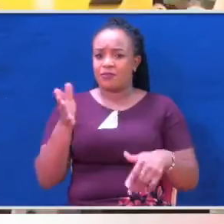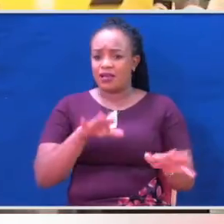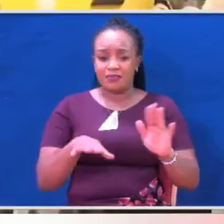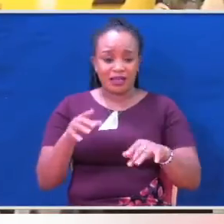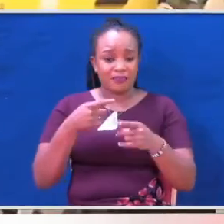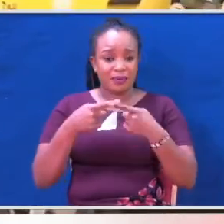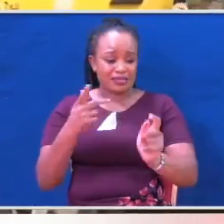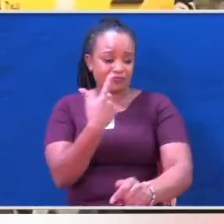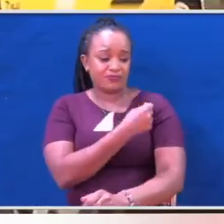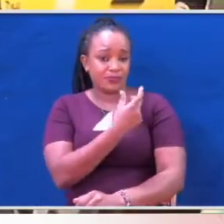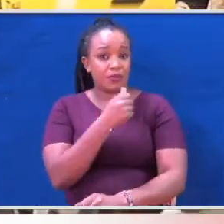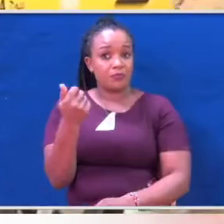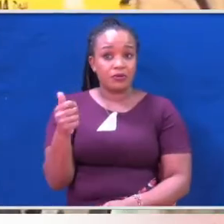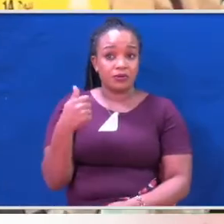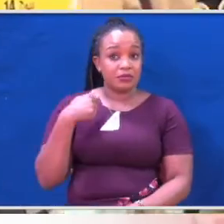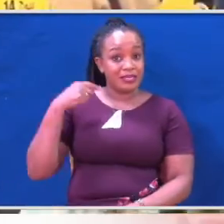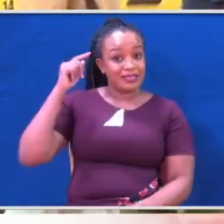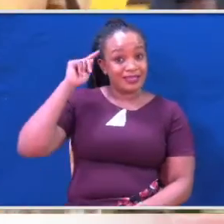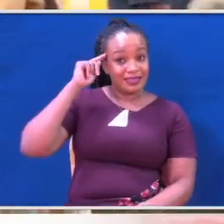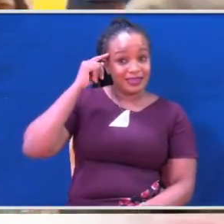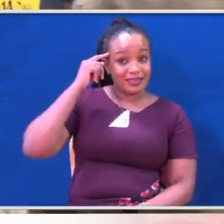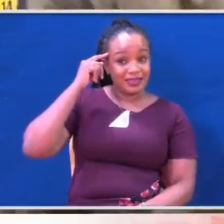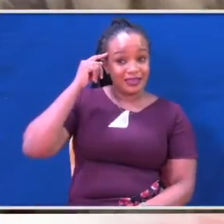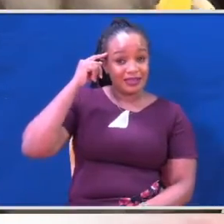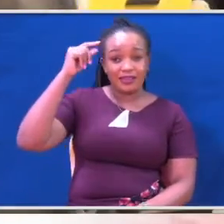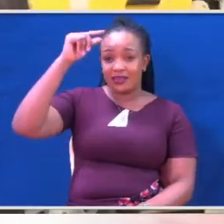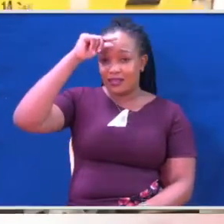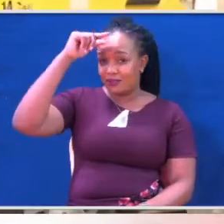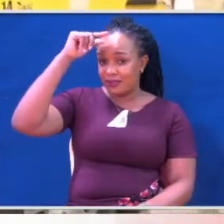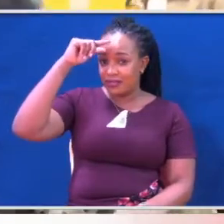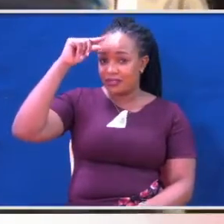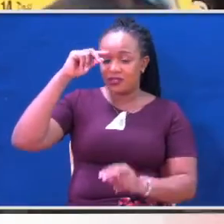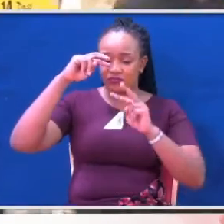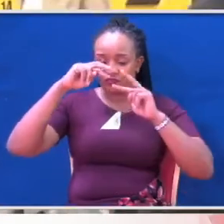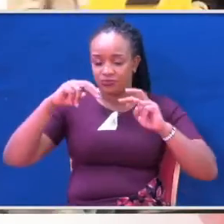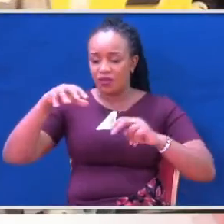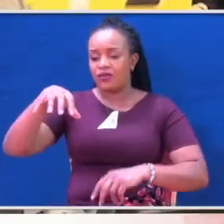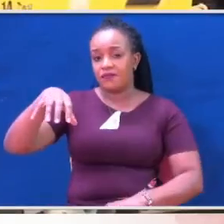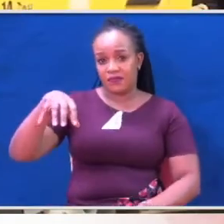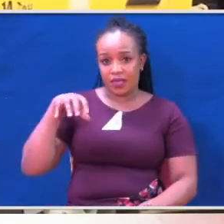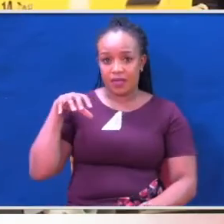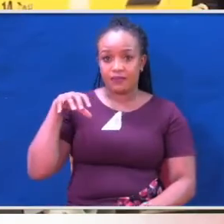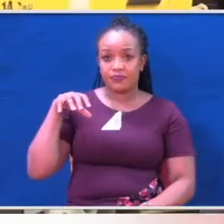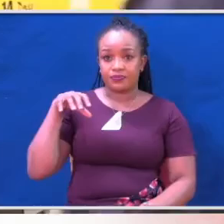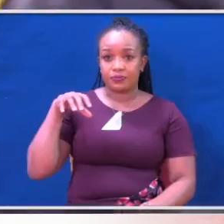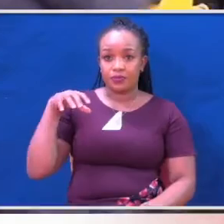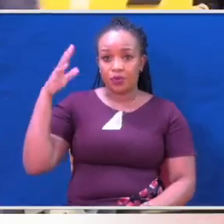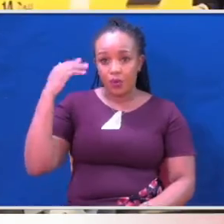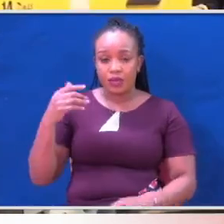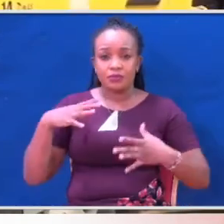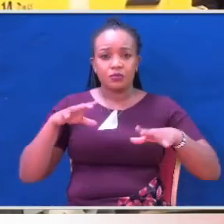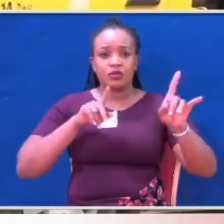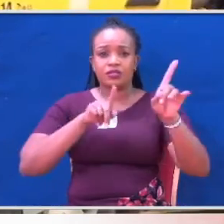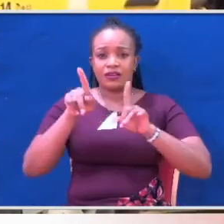ijafika. Penda, kwa maoni yangu, serikali yaangalie pia na wanamatatu kwa upande ya nauli, kwa wale wasafiri wanaosafiri sehemu za